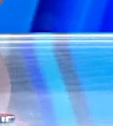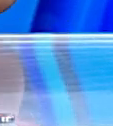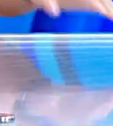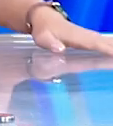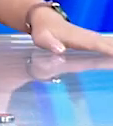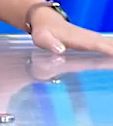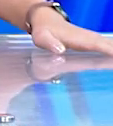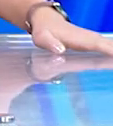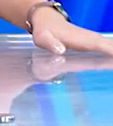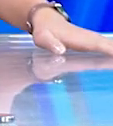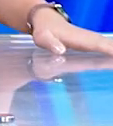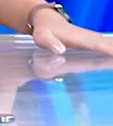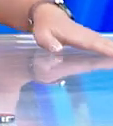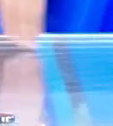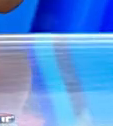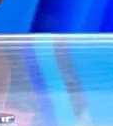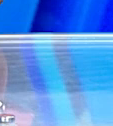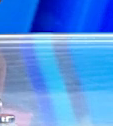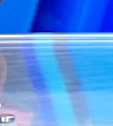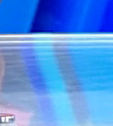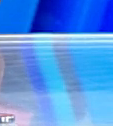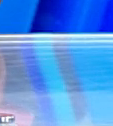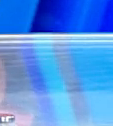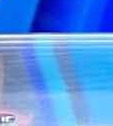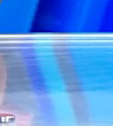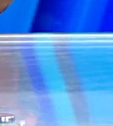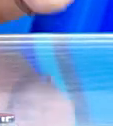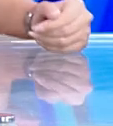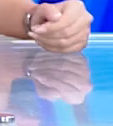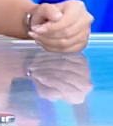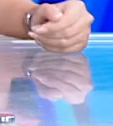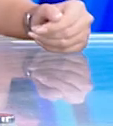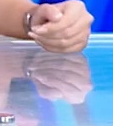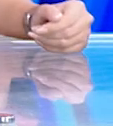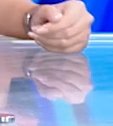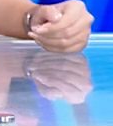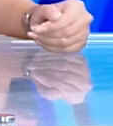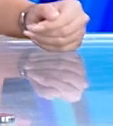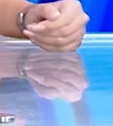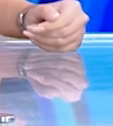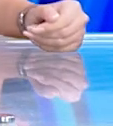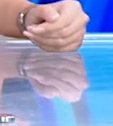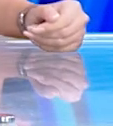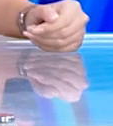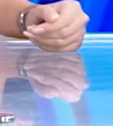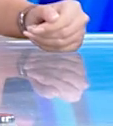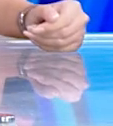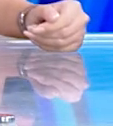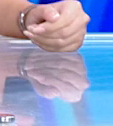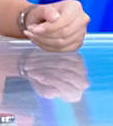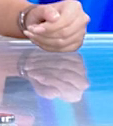KTP kebijakan ini pun menuai pro kontra terlebih tidak sedikit warga prasejarah terutama para pedagang yang menilai